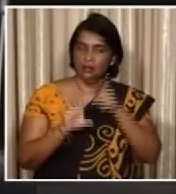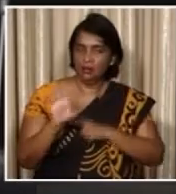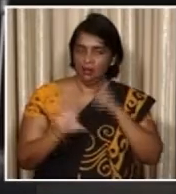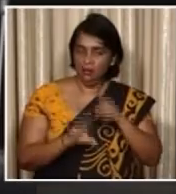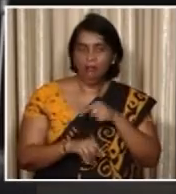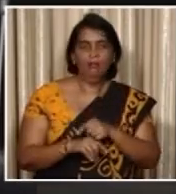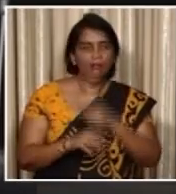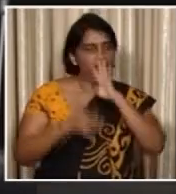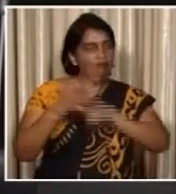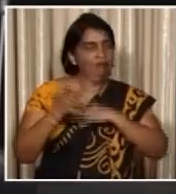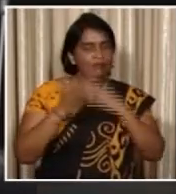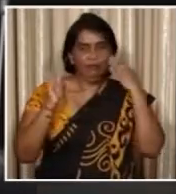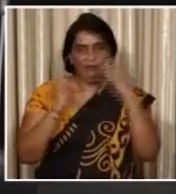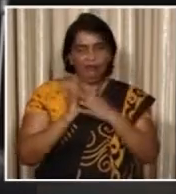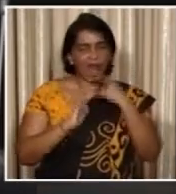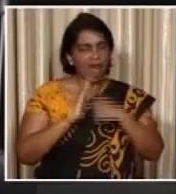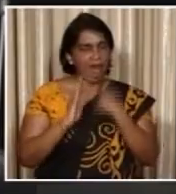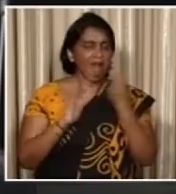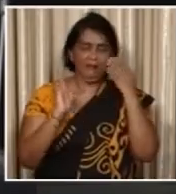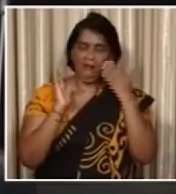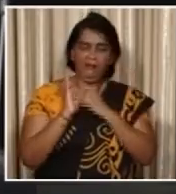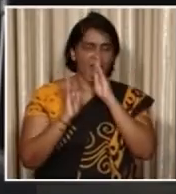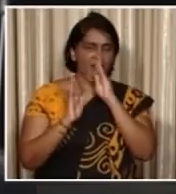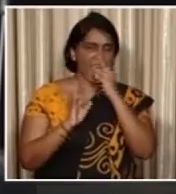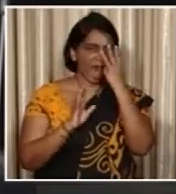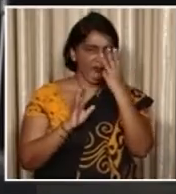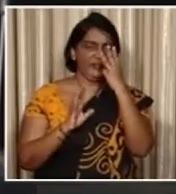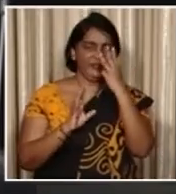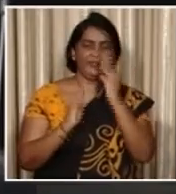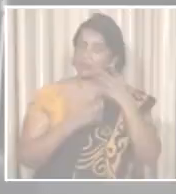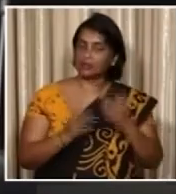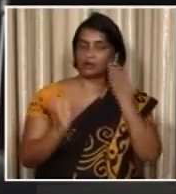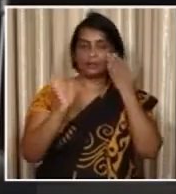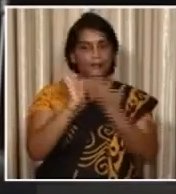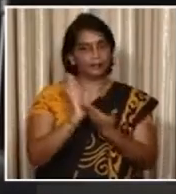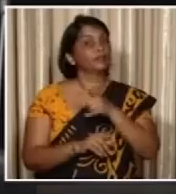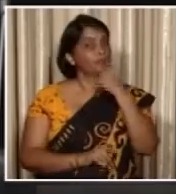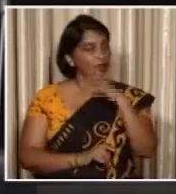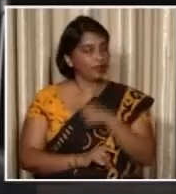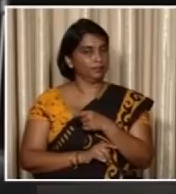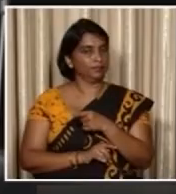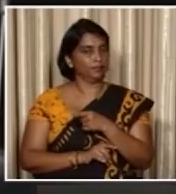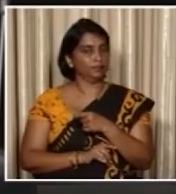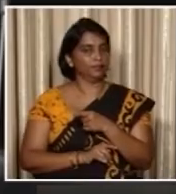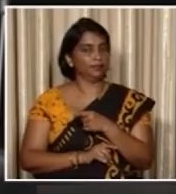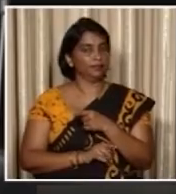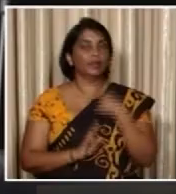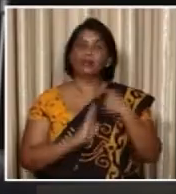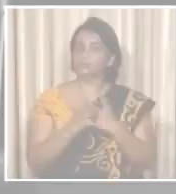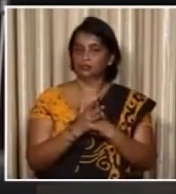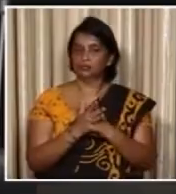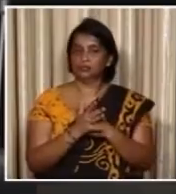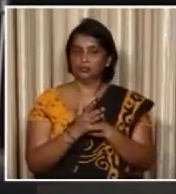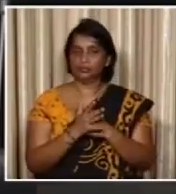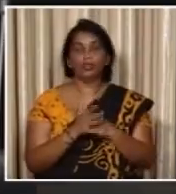වර්ෂයේ ඇස්තමේන්තු කළා තියෙන්නේ ලංකාවේ ආර්ථිකය 3%කින් වර්ධනය වෙයි කියලා. ඒක නිසා ඒක ලංකා